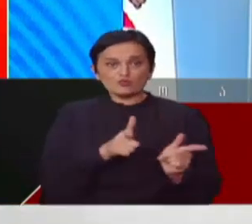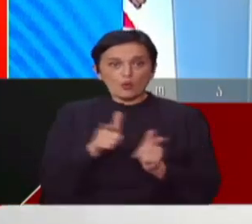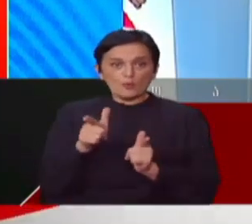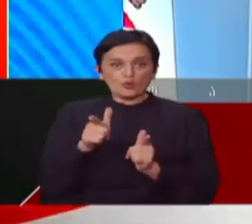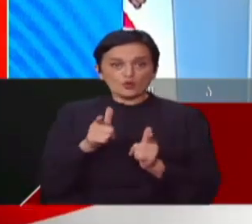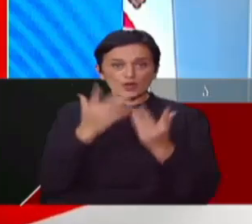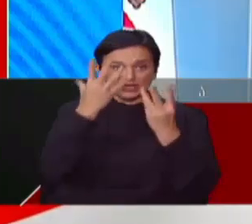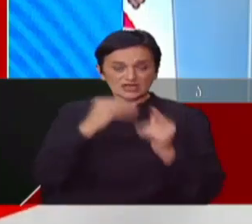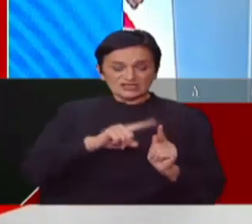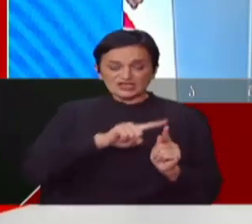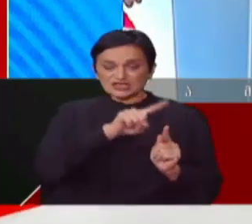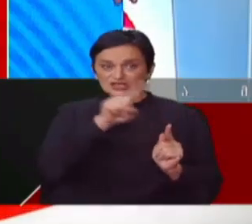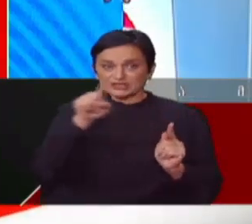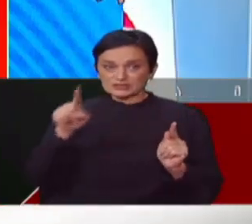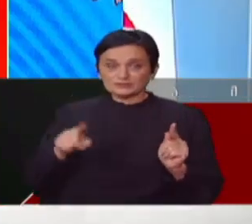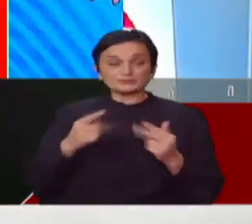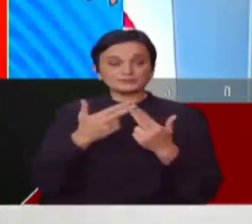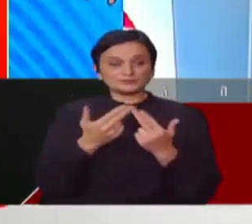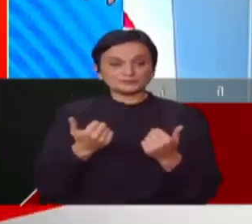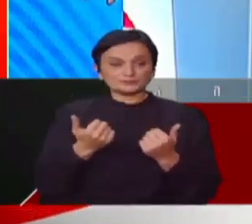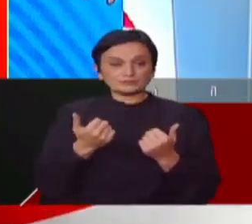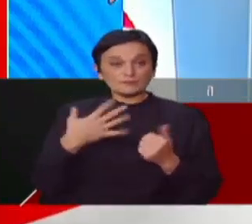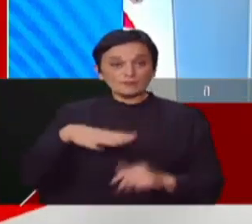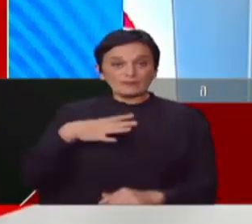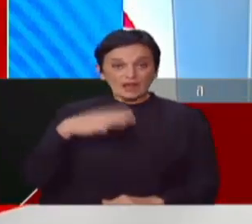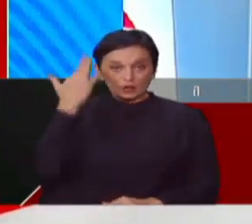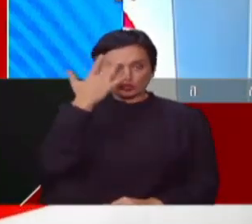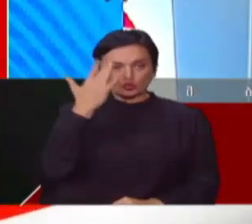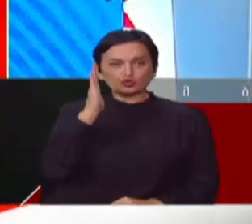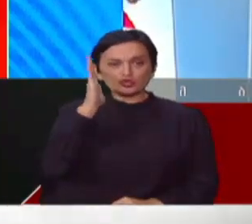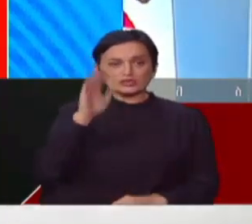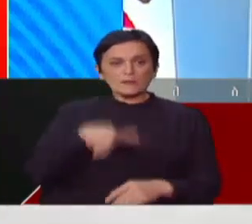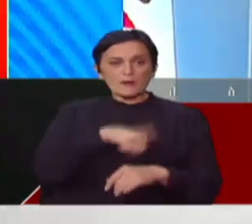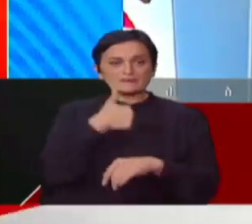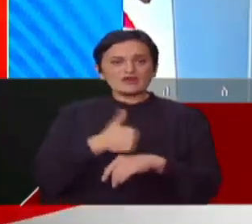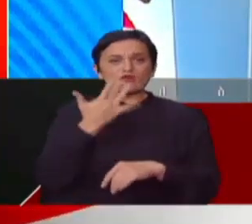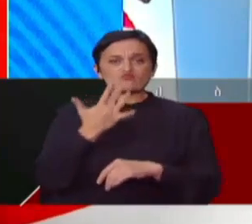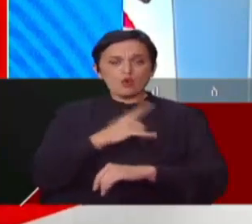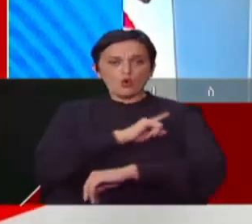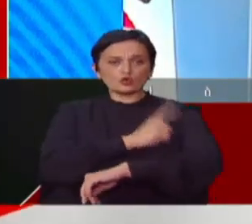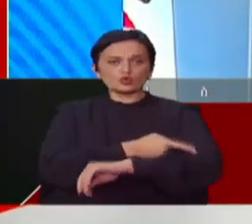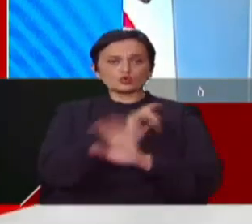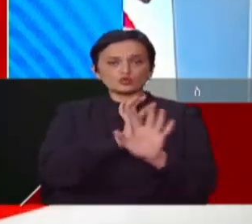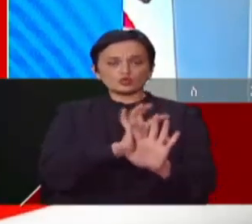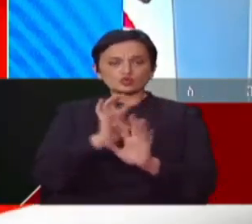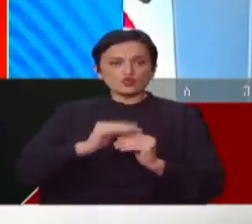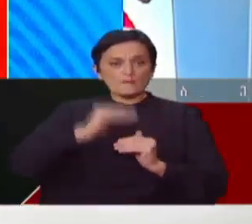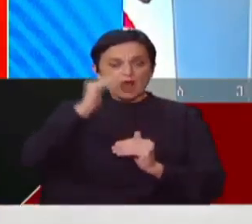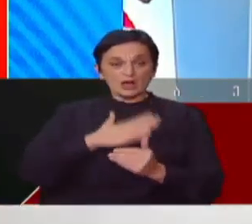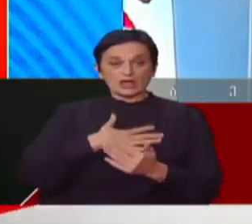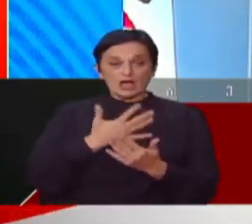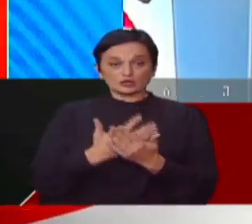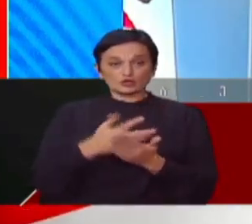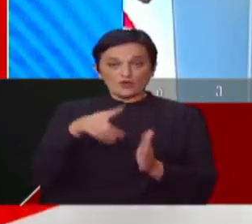стелитрис канулобаше, да картулиостема и кнеба товары более курдзалар умелиц узрунлобс магал активобас,